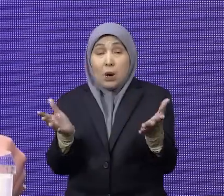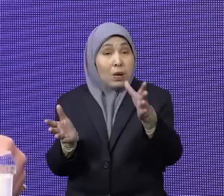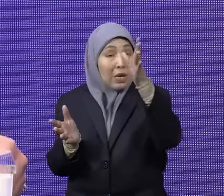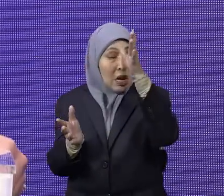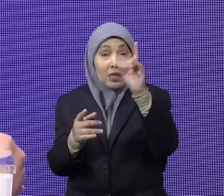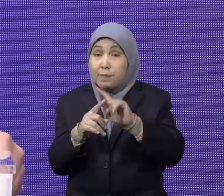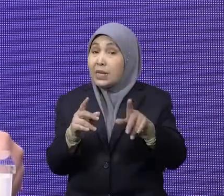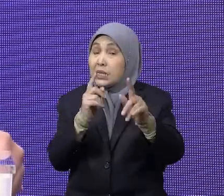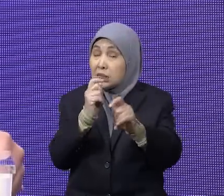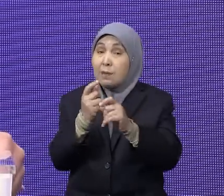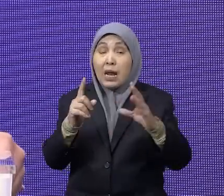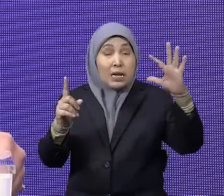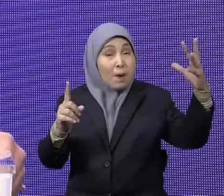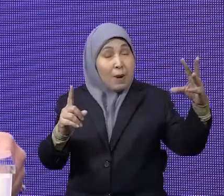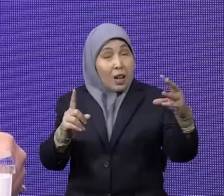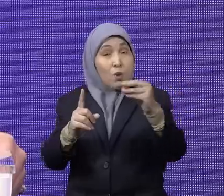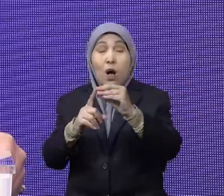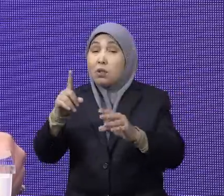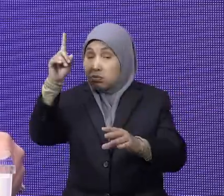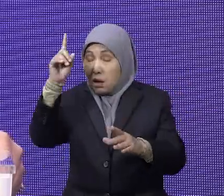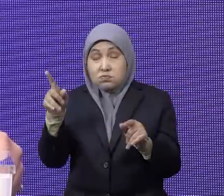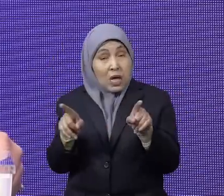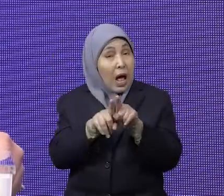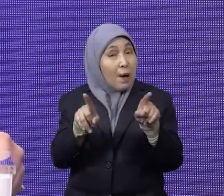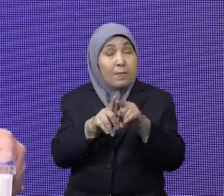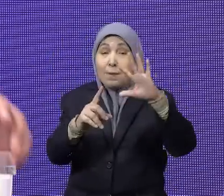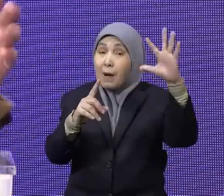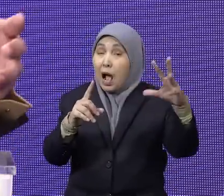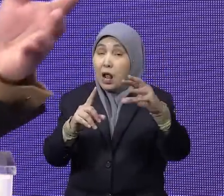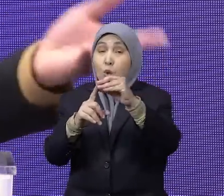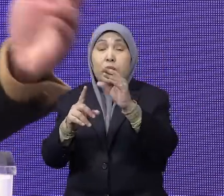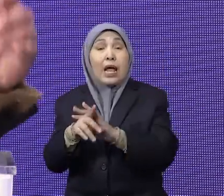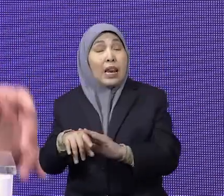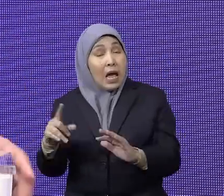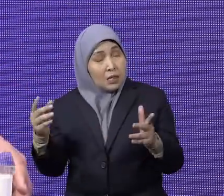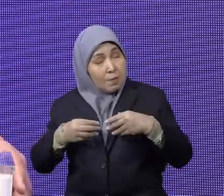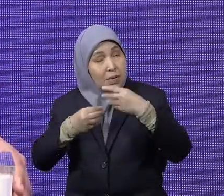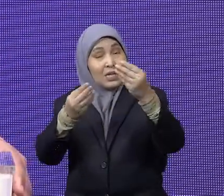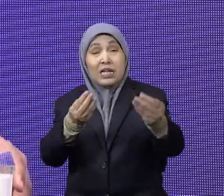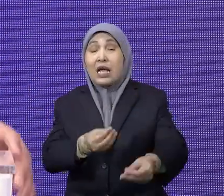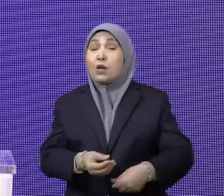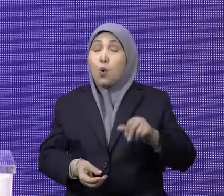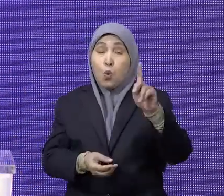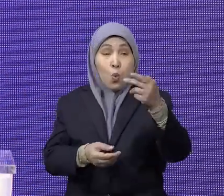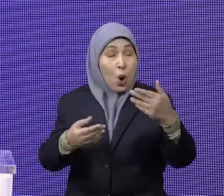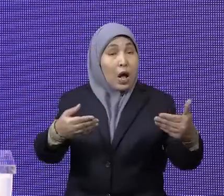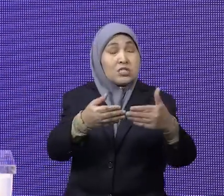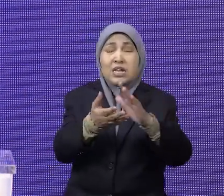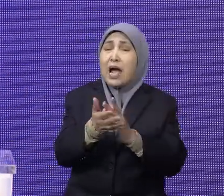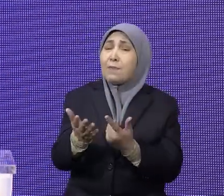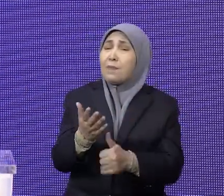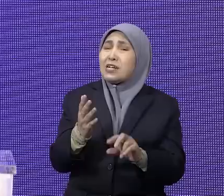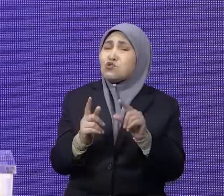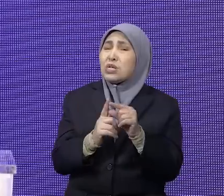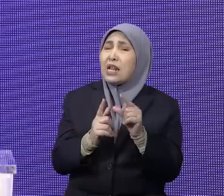ayah, tetapi ia tetap daripada makhluk-makhluk Allah seperti mana makhluk-makhluk yang lain melainkan diberikan kepadanya nubuah. Lalu bagaimanakah